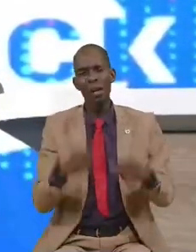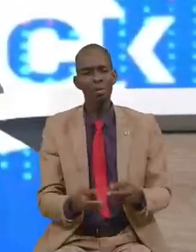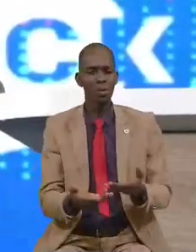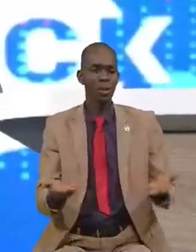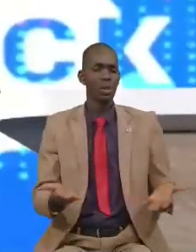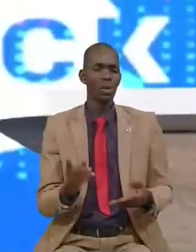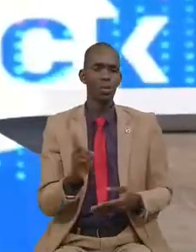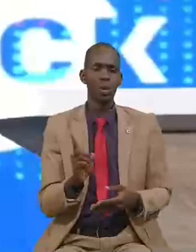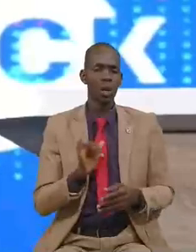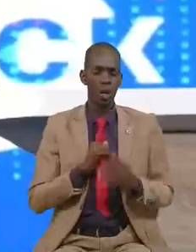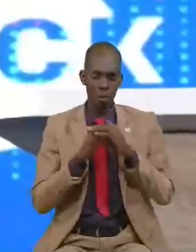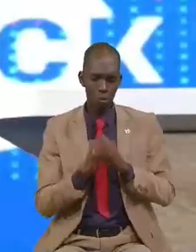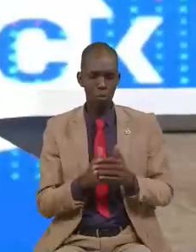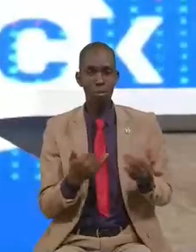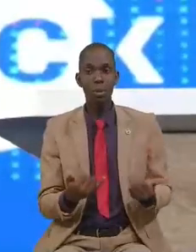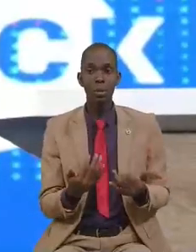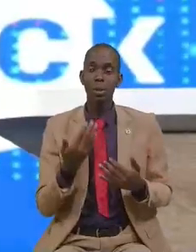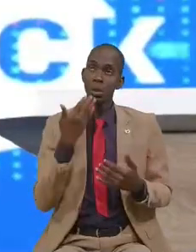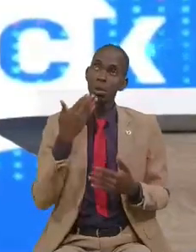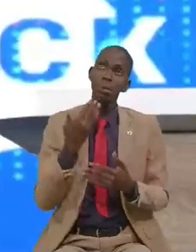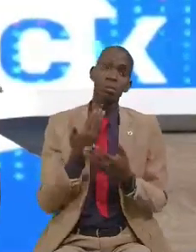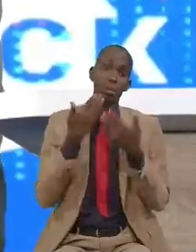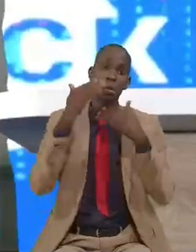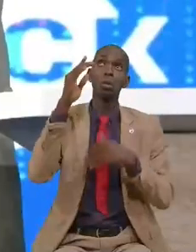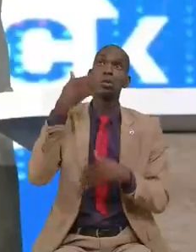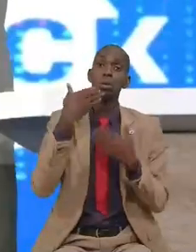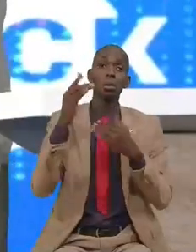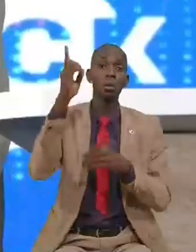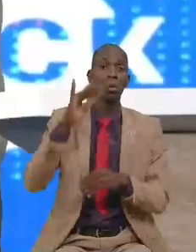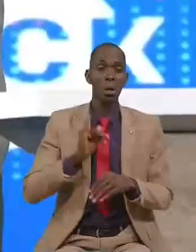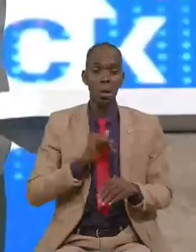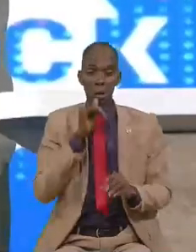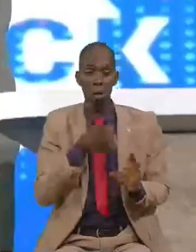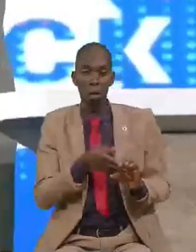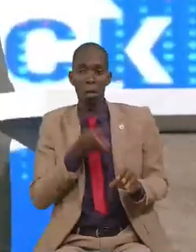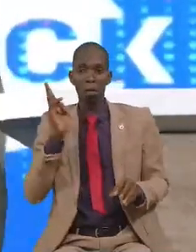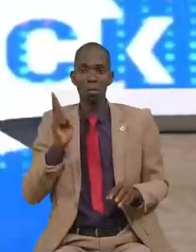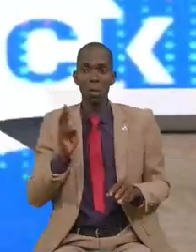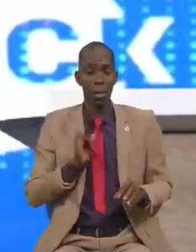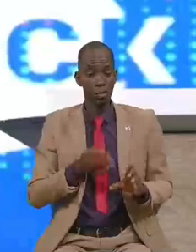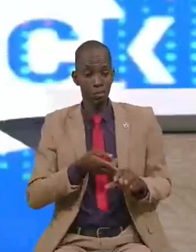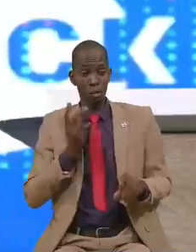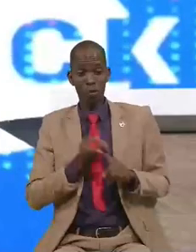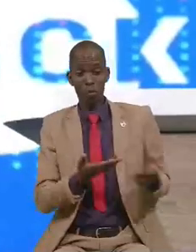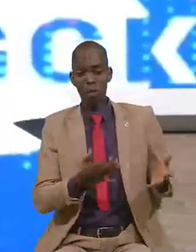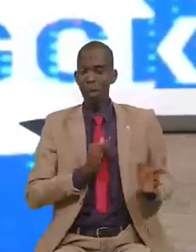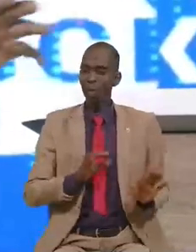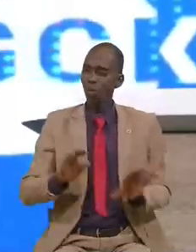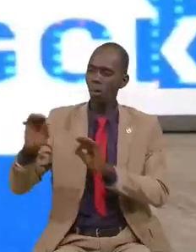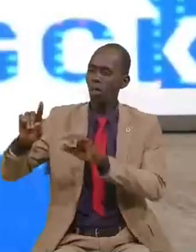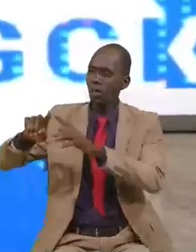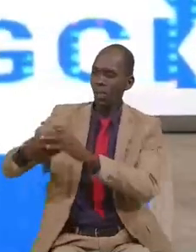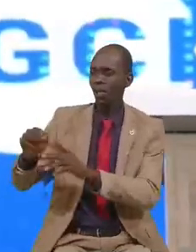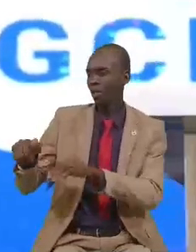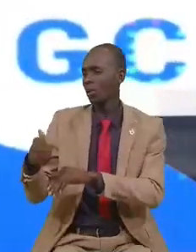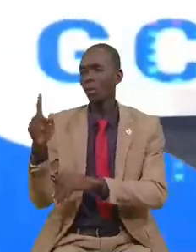là, Dieu merci, je veux sortir. Quand je vais me retraiter, je vais commencer une autre chose. Parce que ça là, non,